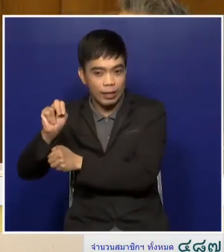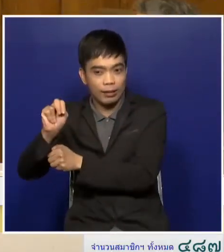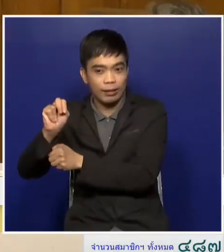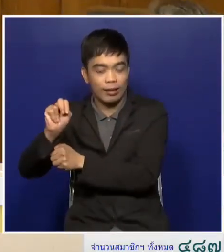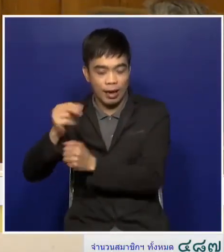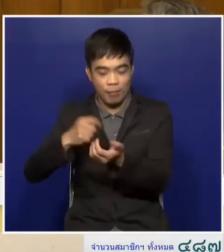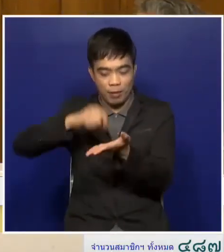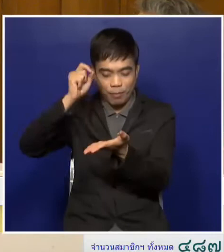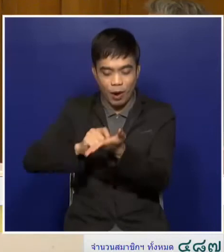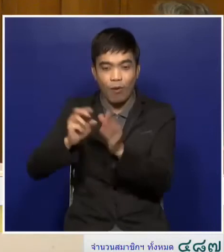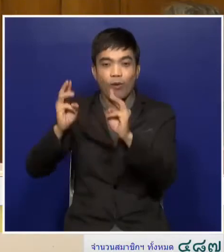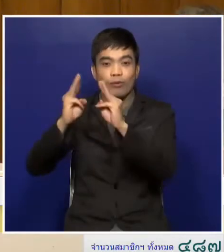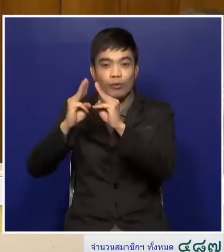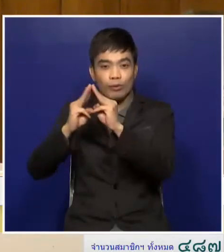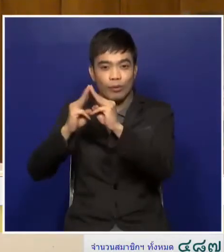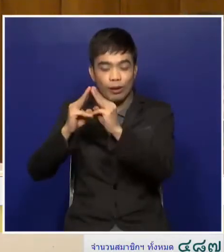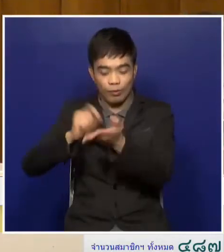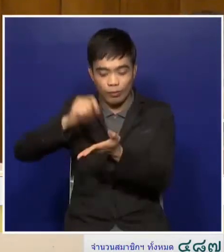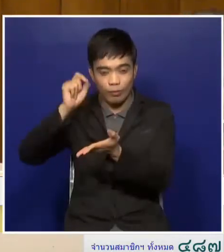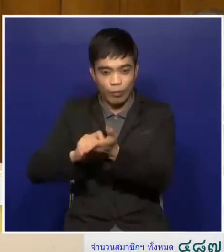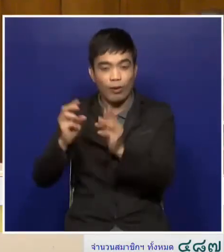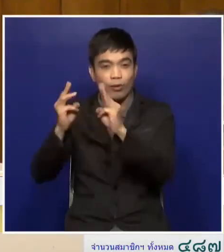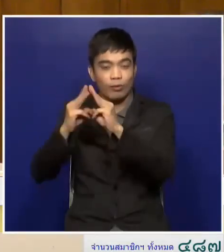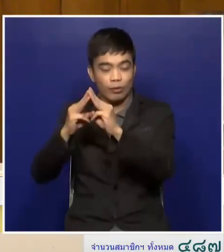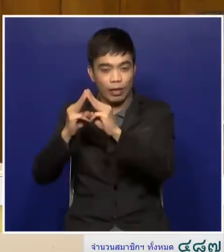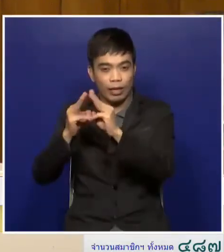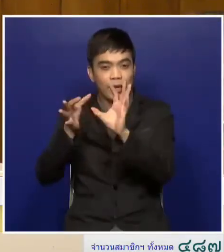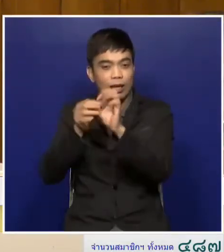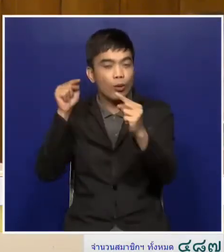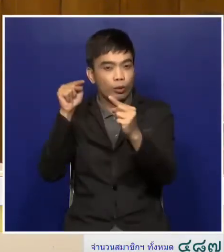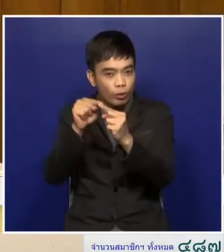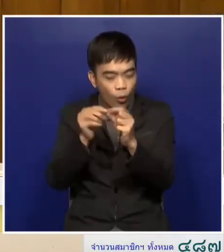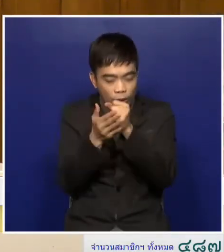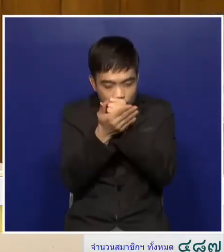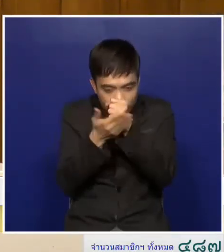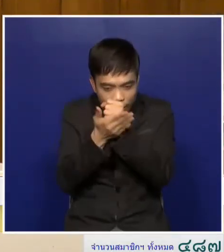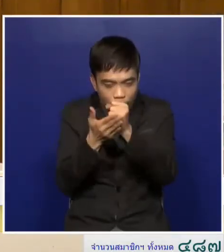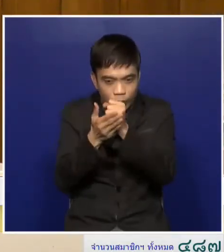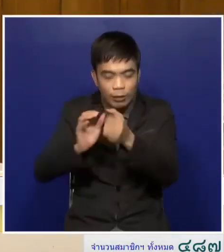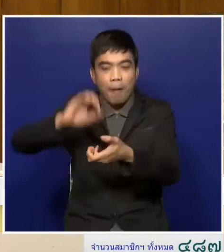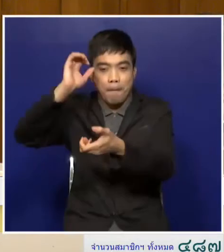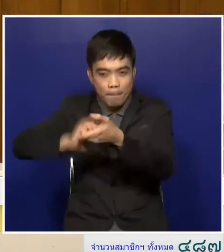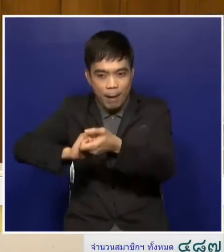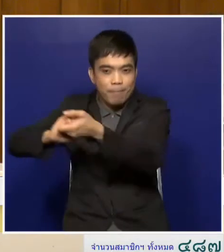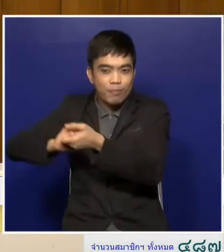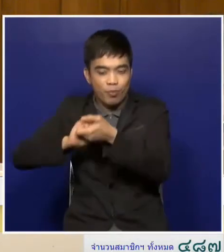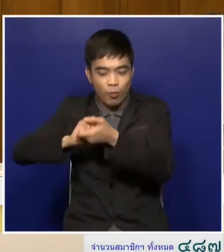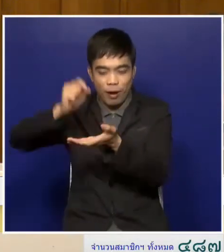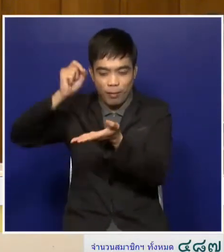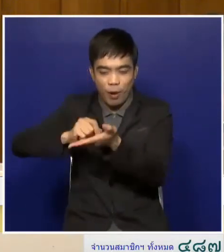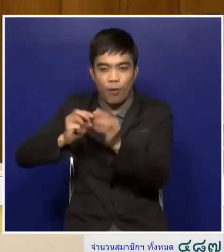อันุสัญญากับ สหปัชชาติเกี่วกับเรื่องยาเสบตดโดยเราอยู่ในอันุสัญญาเดียว